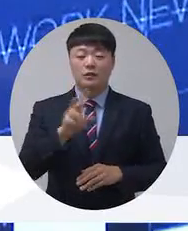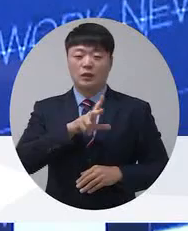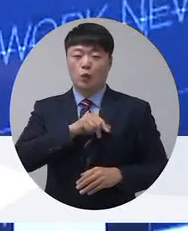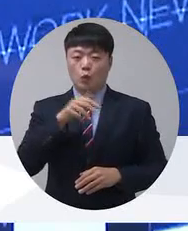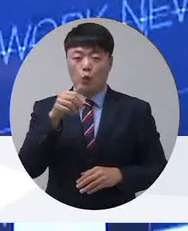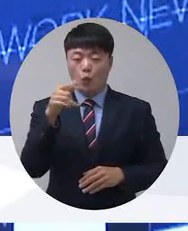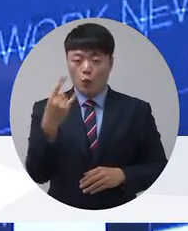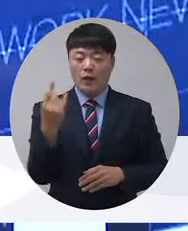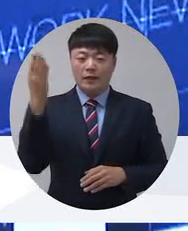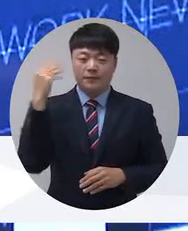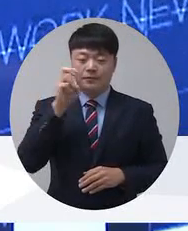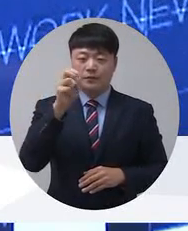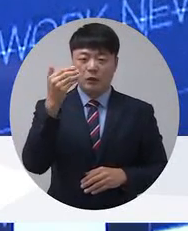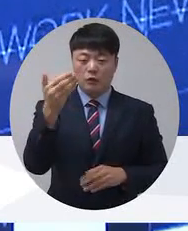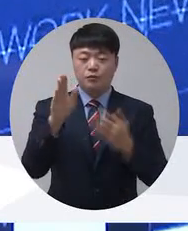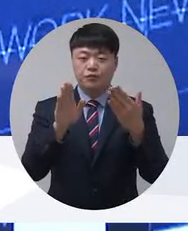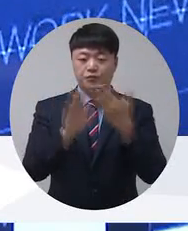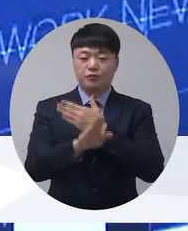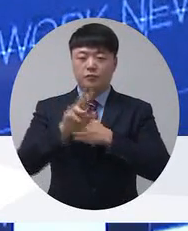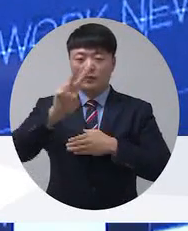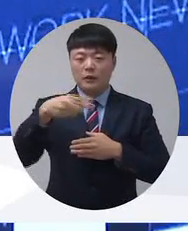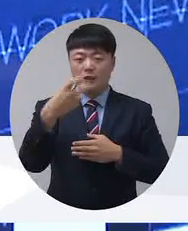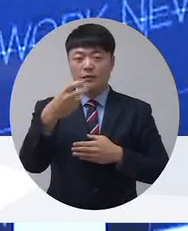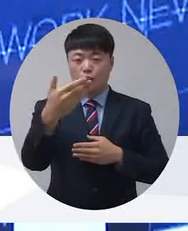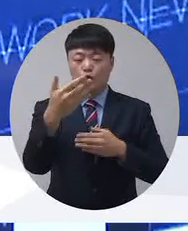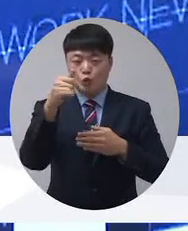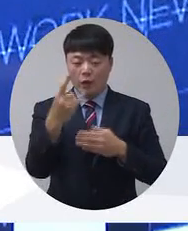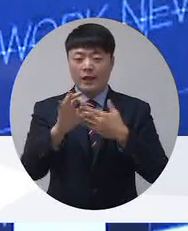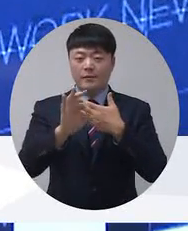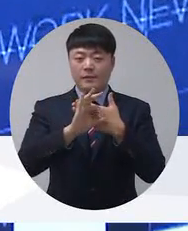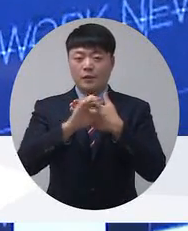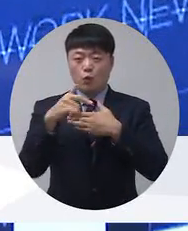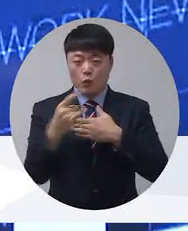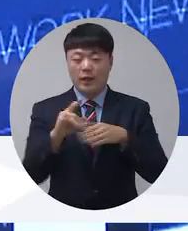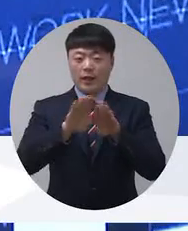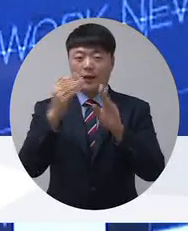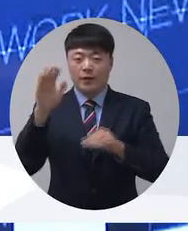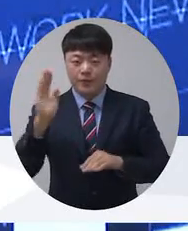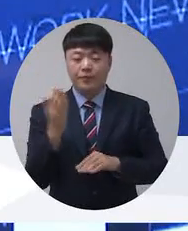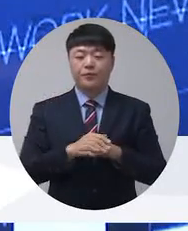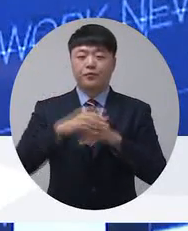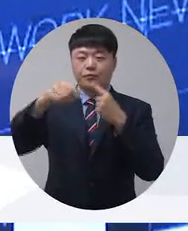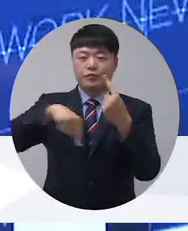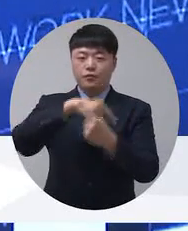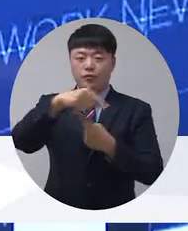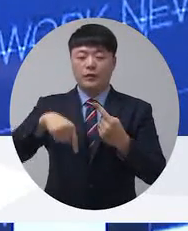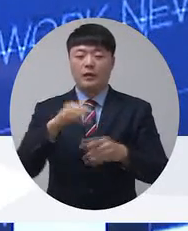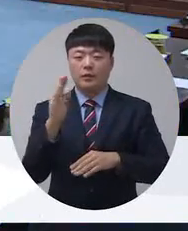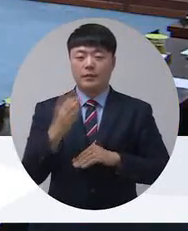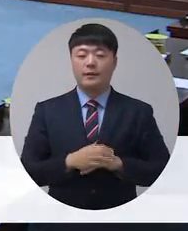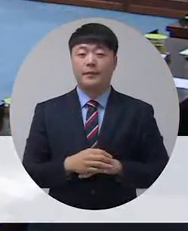합천군의회는 지난 29일부터 제229회 임시회를 개회하고 11월 9일까지 12일 동안 회기를